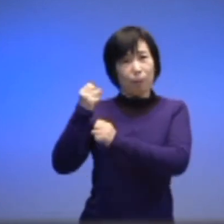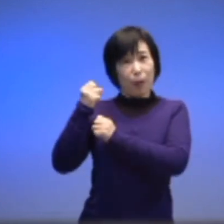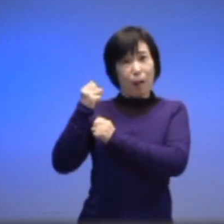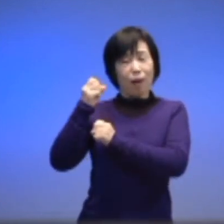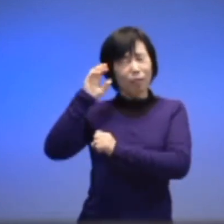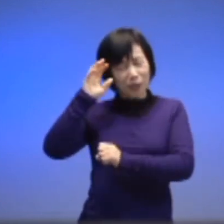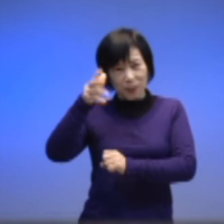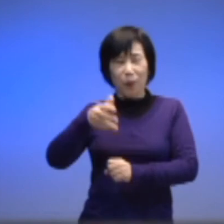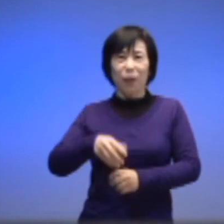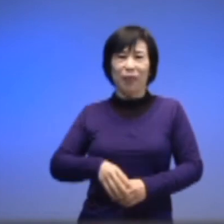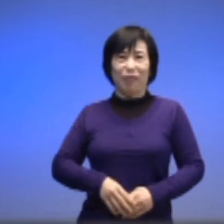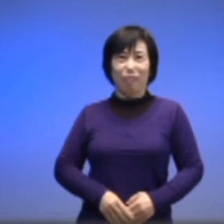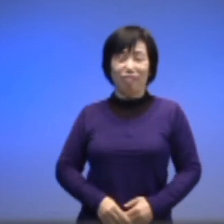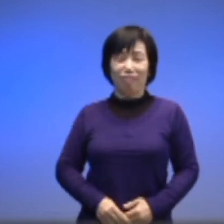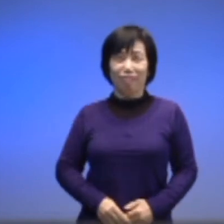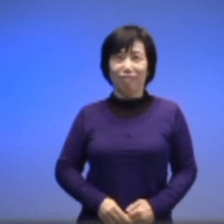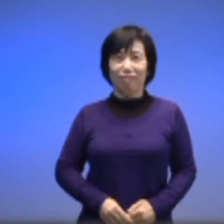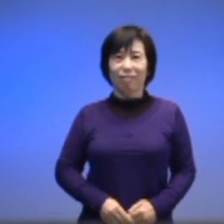よ。